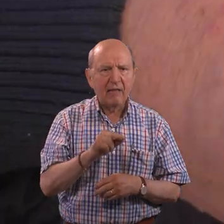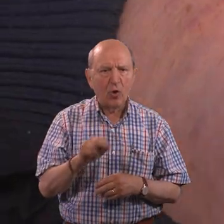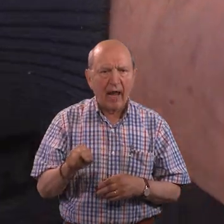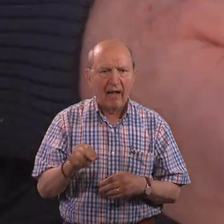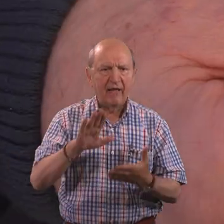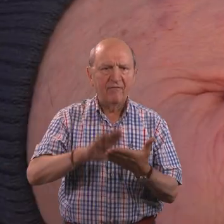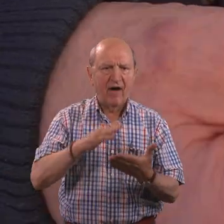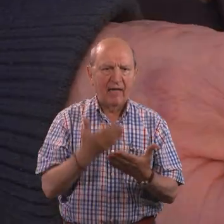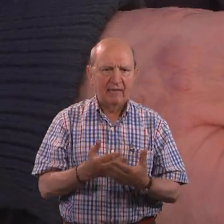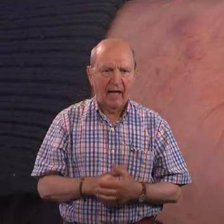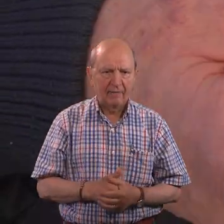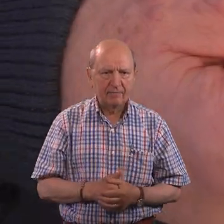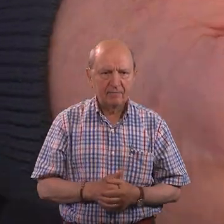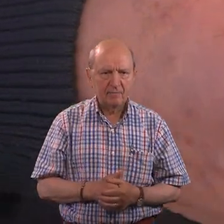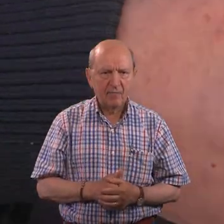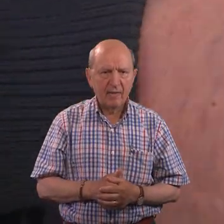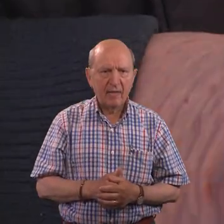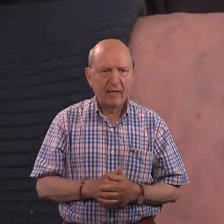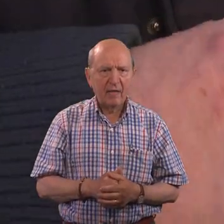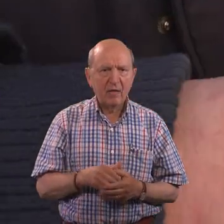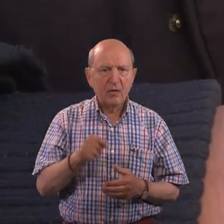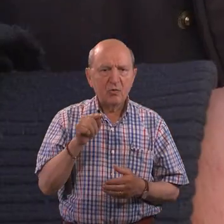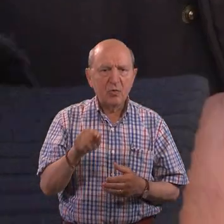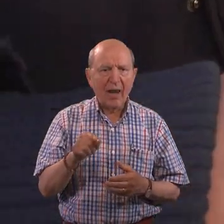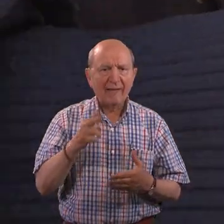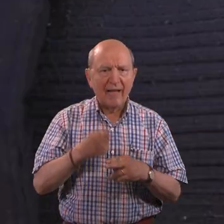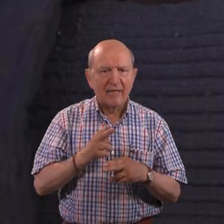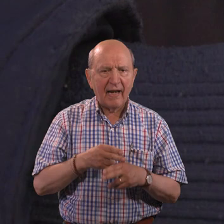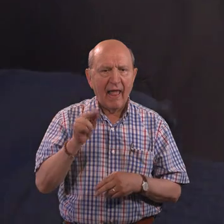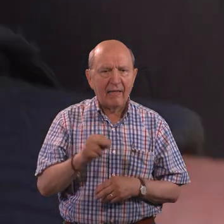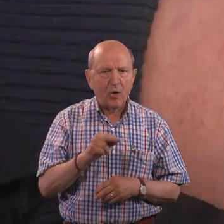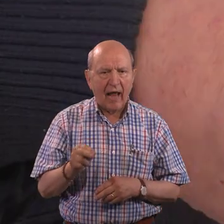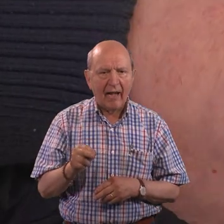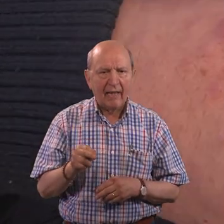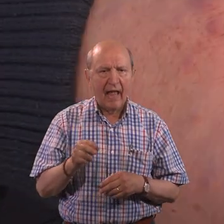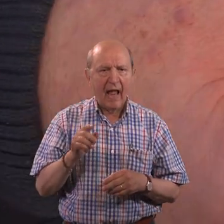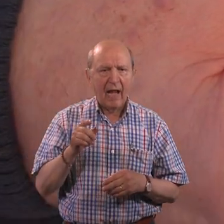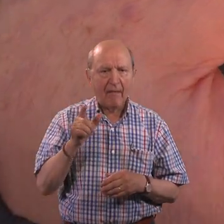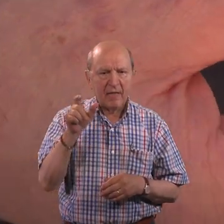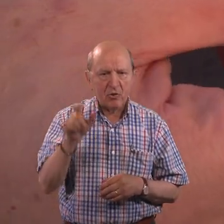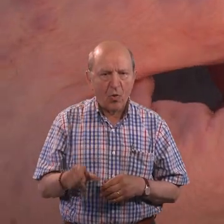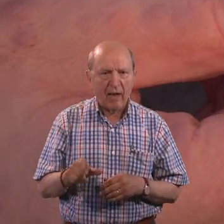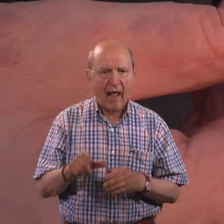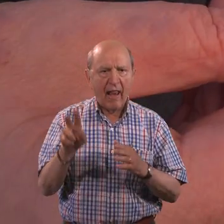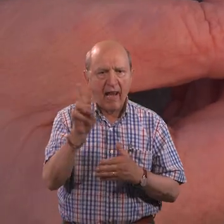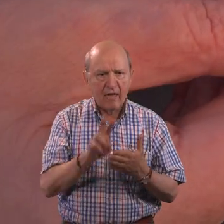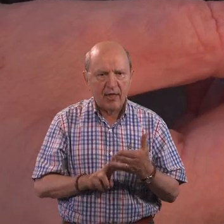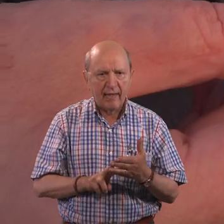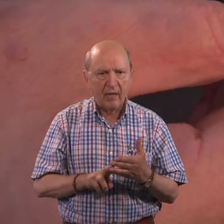sulla tessera elettorale il signor Rossi legge Questo è l'indirizzo cui andare per votare